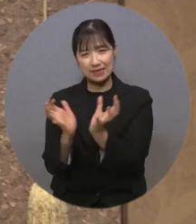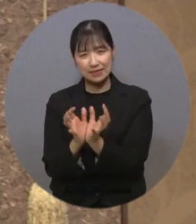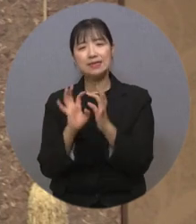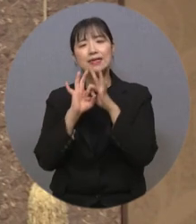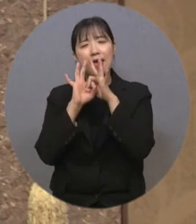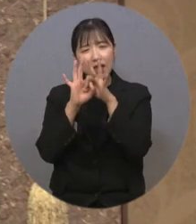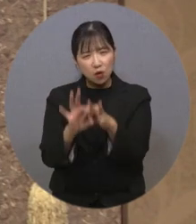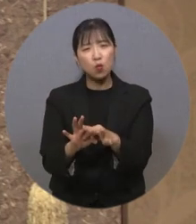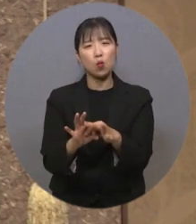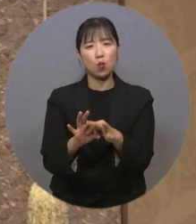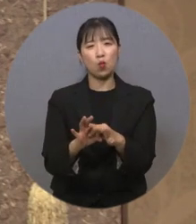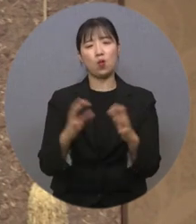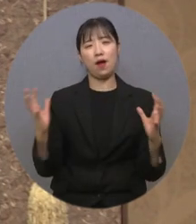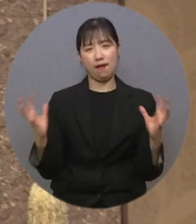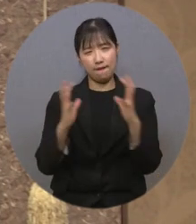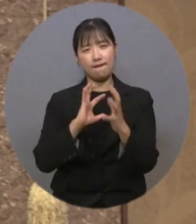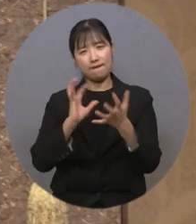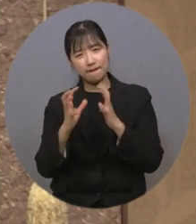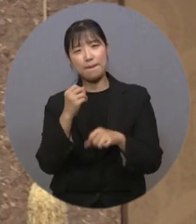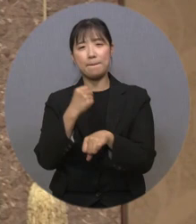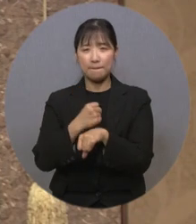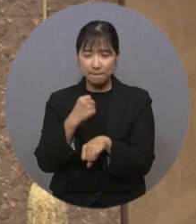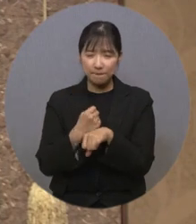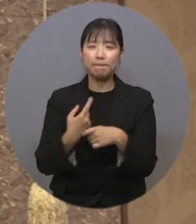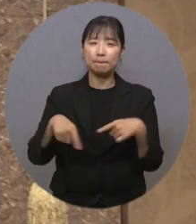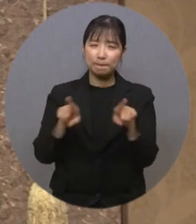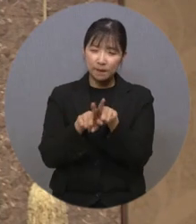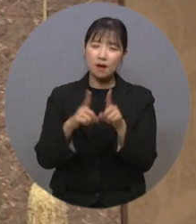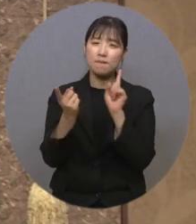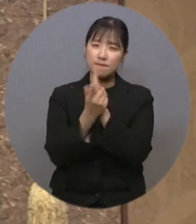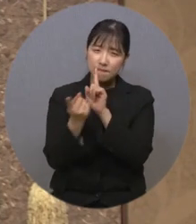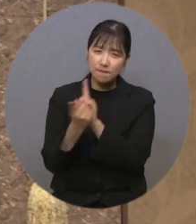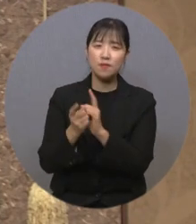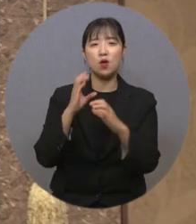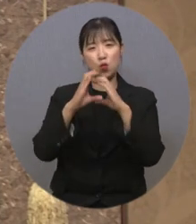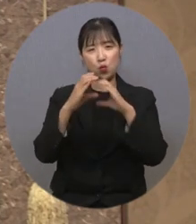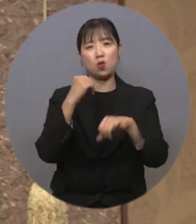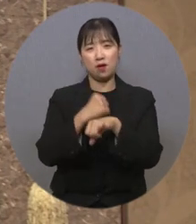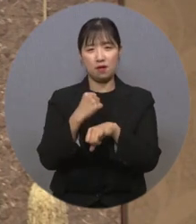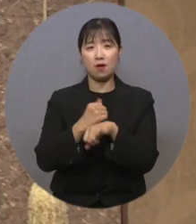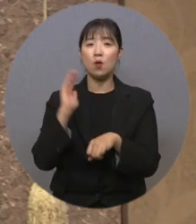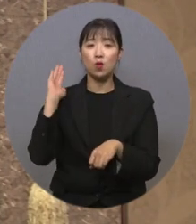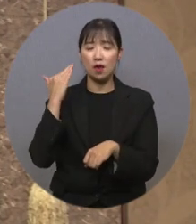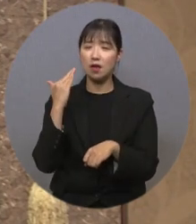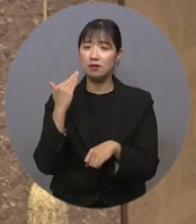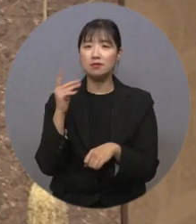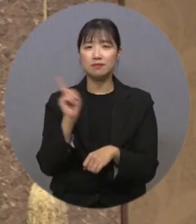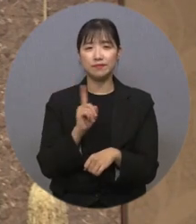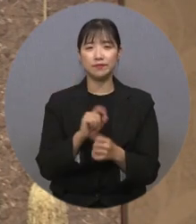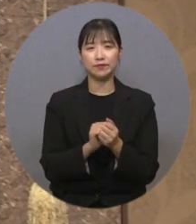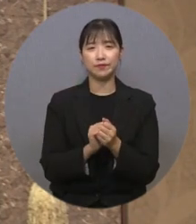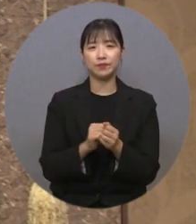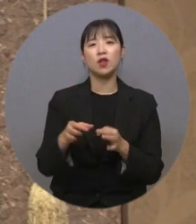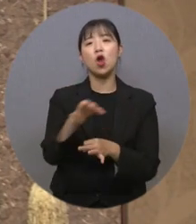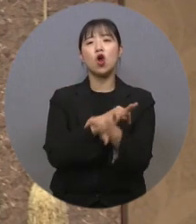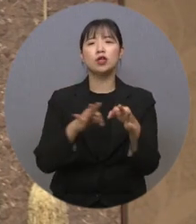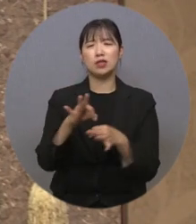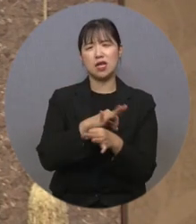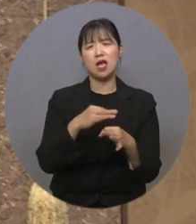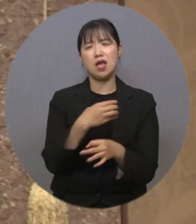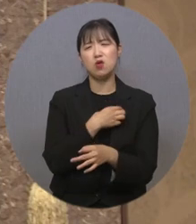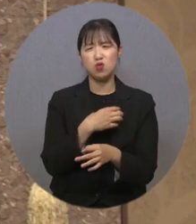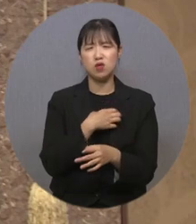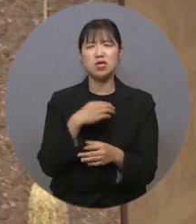계속해서 간담회도 하고 함께 접촉해서 소통하고 또 최근 같으면은 경제